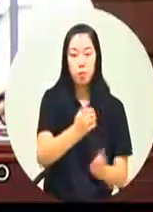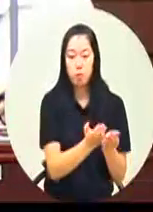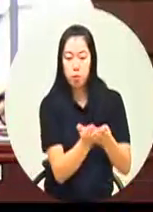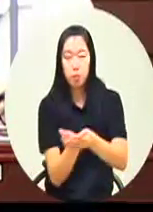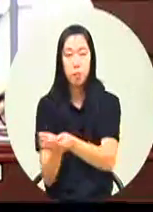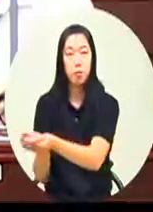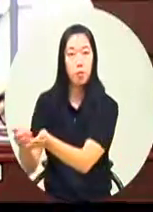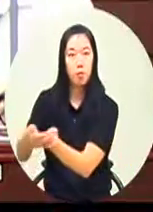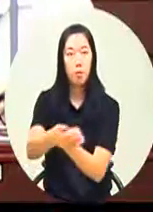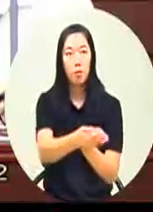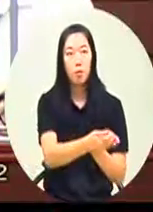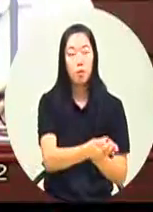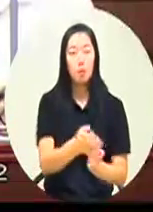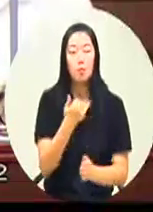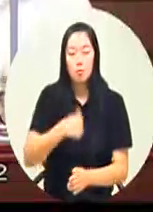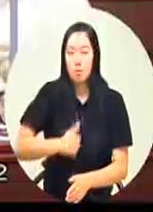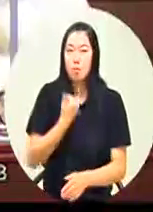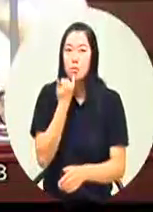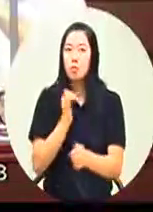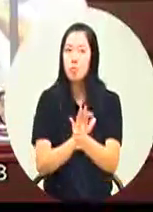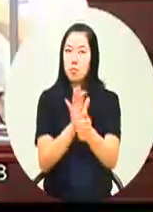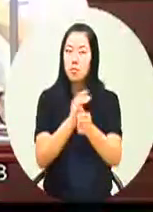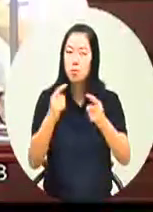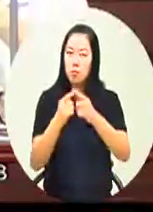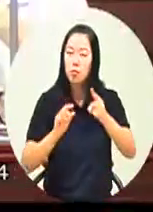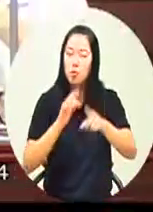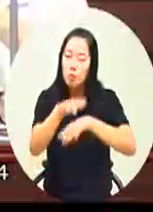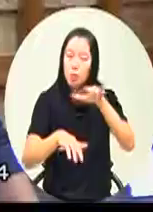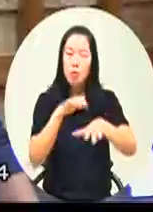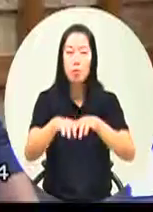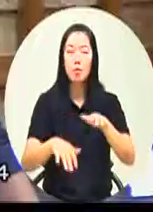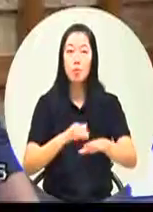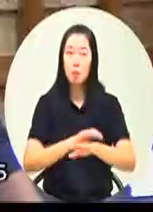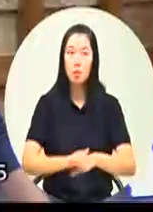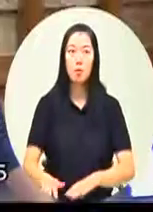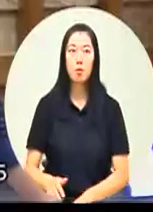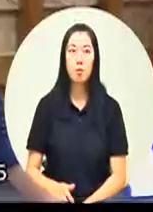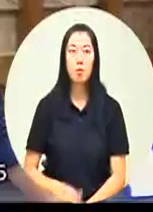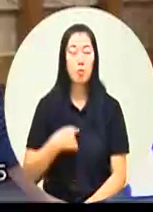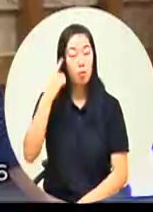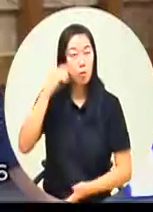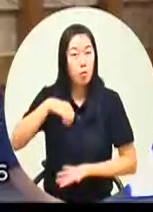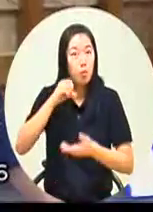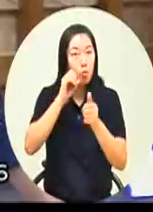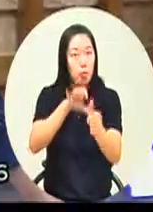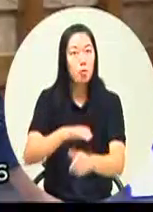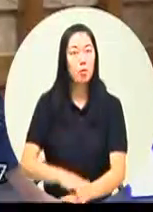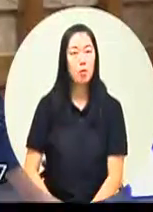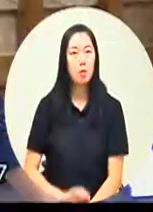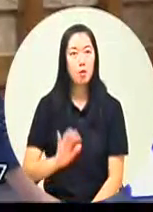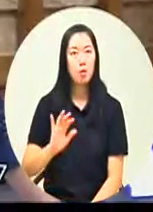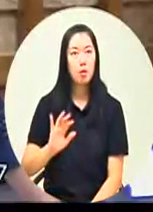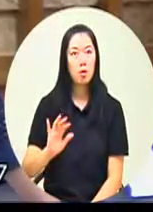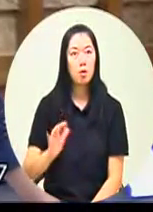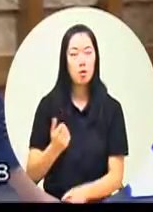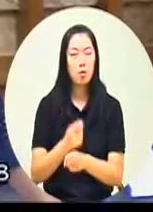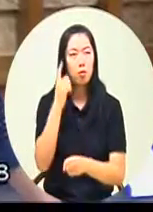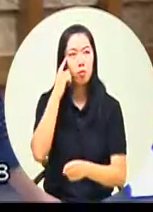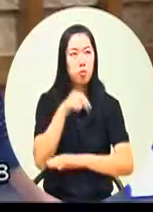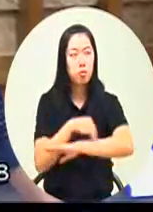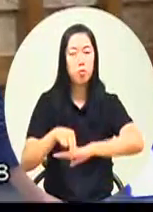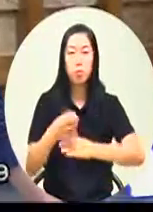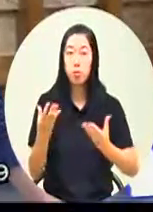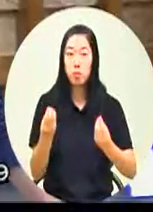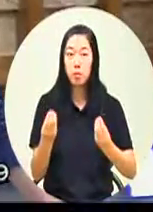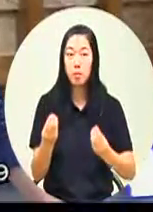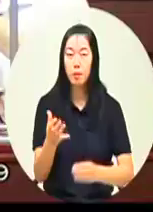们。 所以我在上个会期上个总咨询，我跟你提到这一点啊，你都没有任何的一个规划吗？